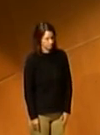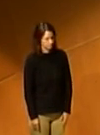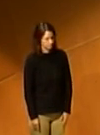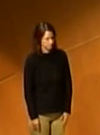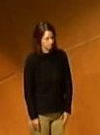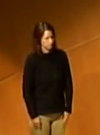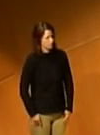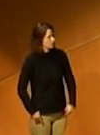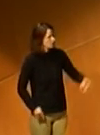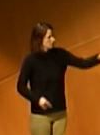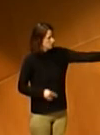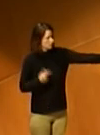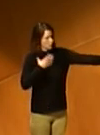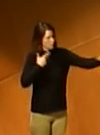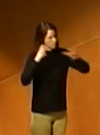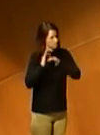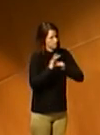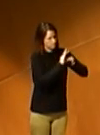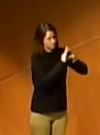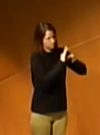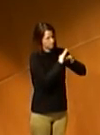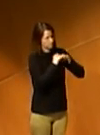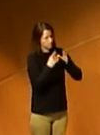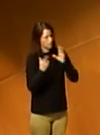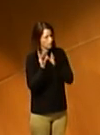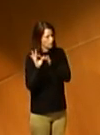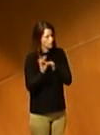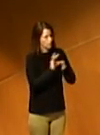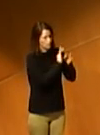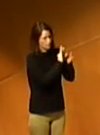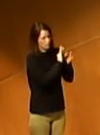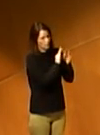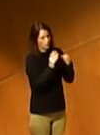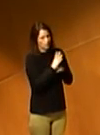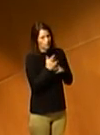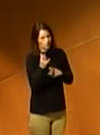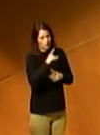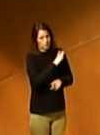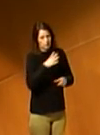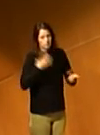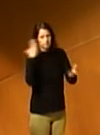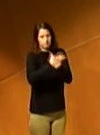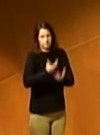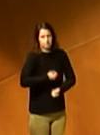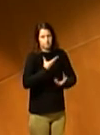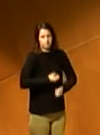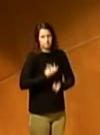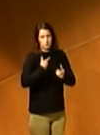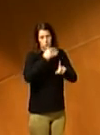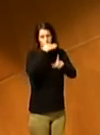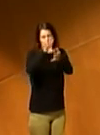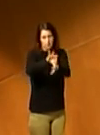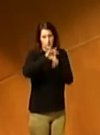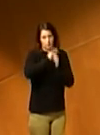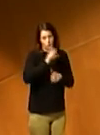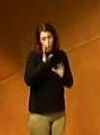Je voudrais rebondir sur la question ou l'intervention de madame. Effectivement, les jeunes restent de plus